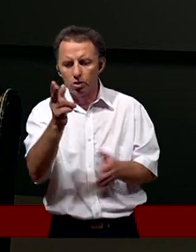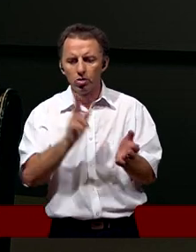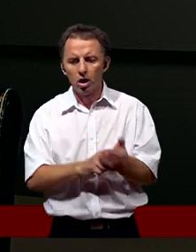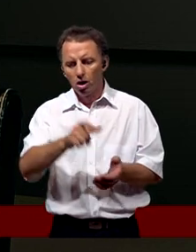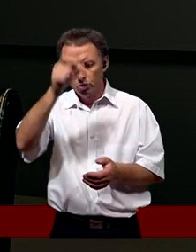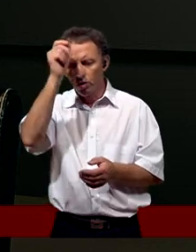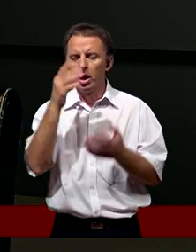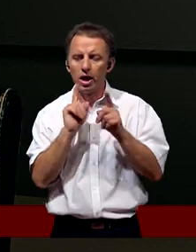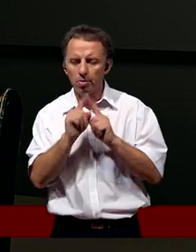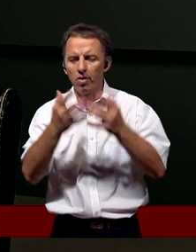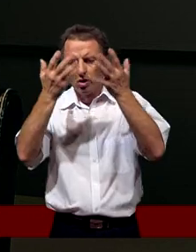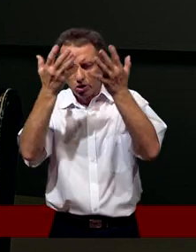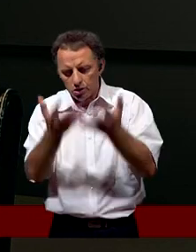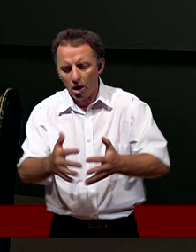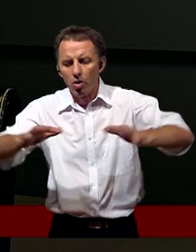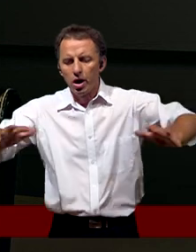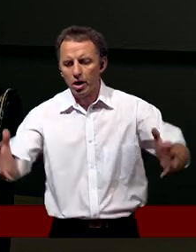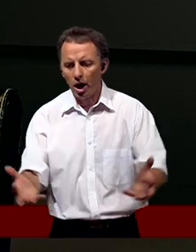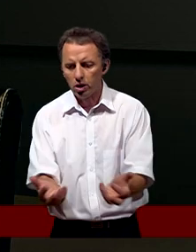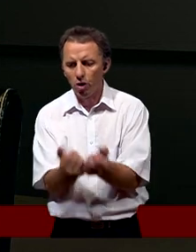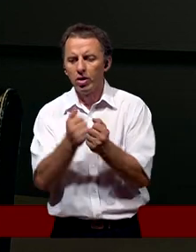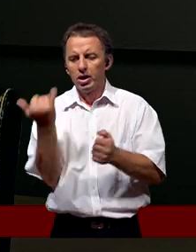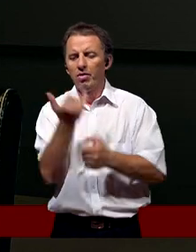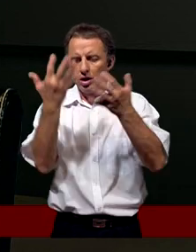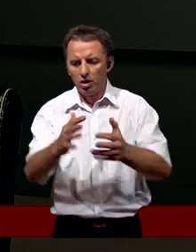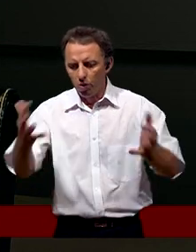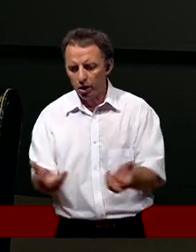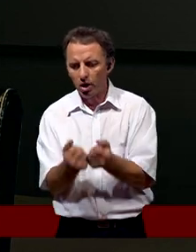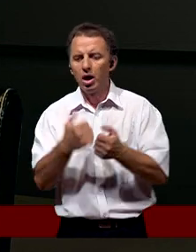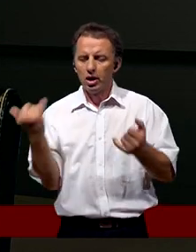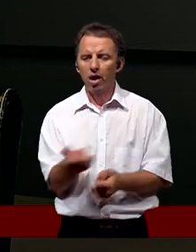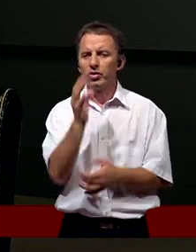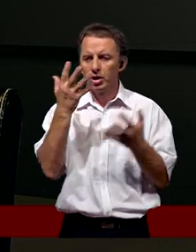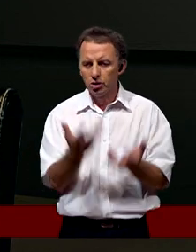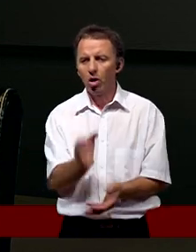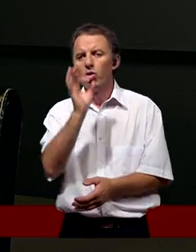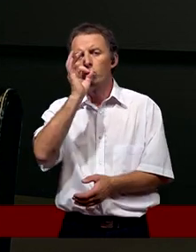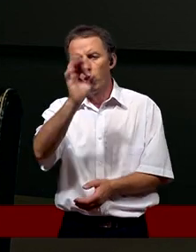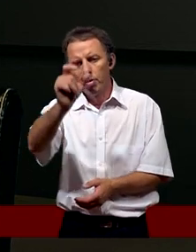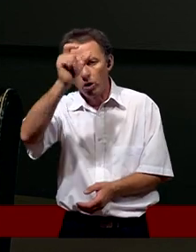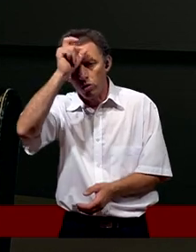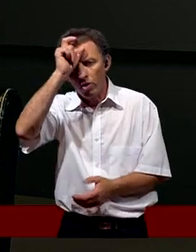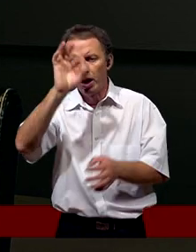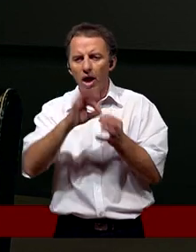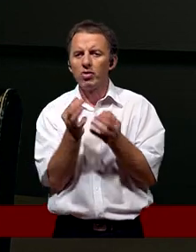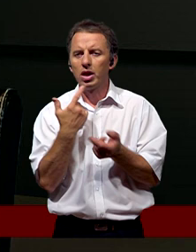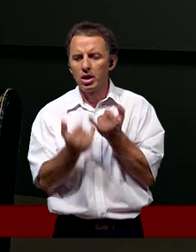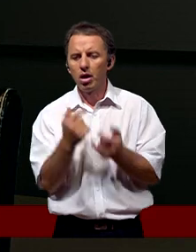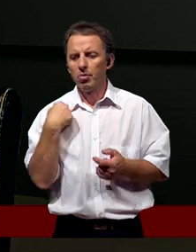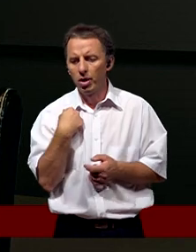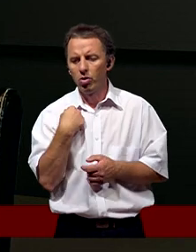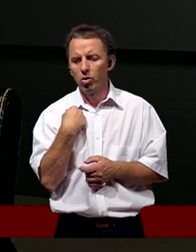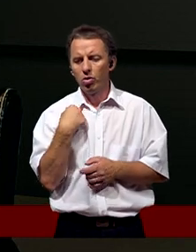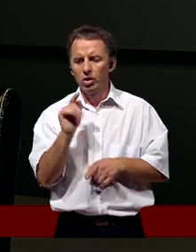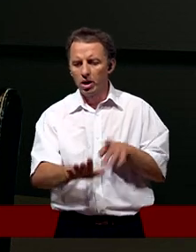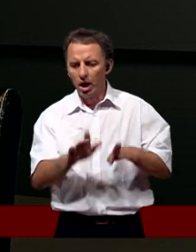na drugiego człowieka i naprawdę chciał go ratować, zawsze chciał go ratować, zawsze chciał dobra człowieka, nawet jeżeli to był taki naród,